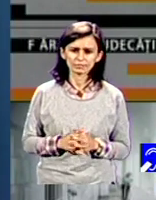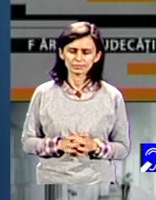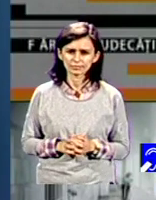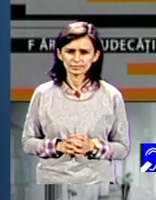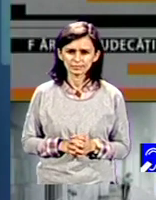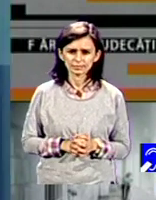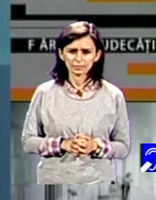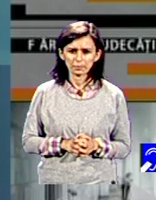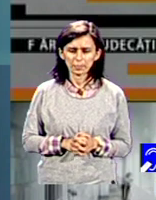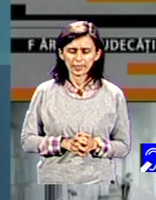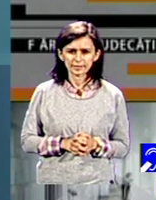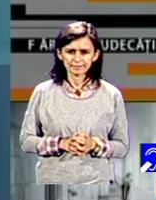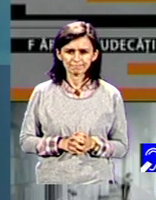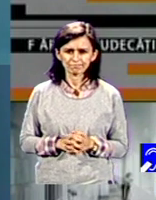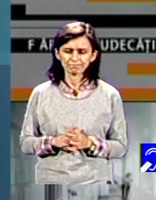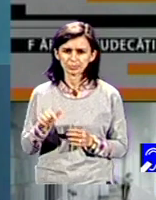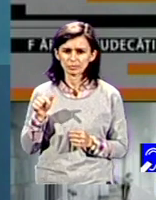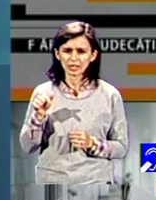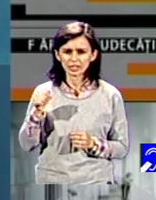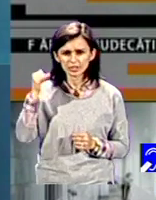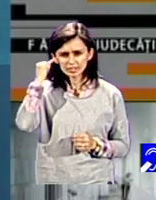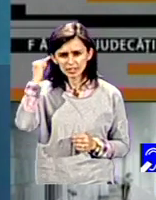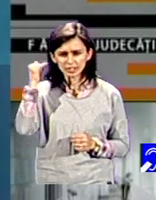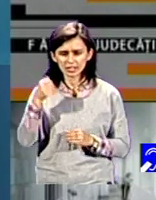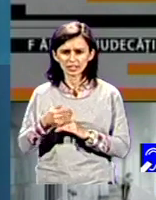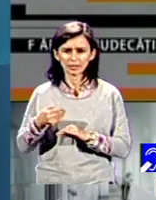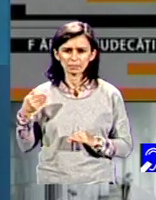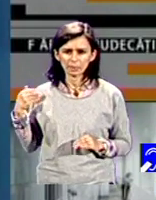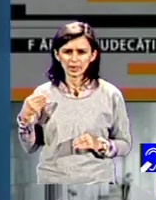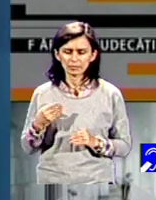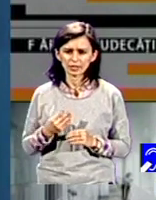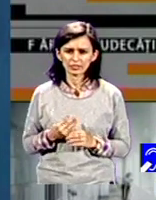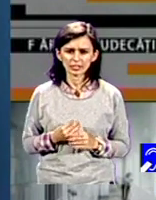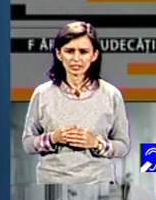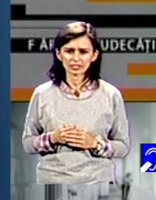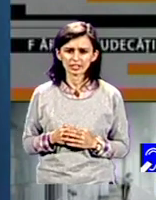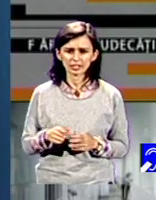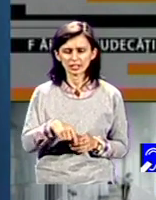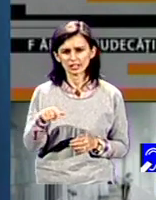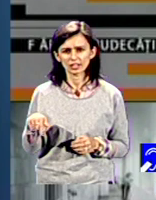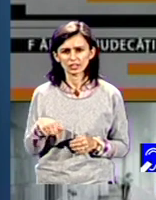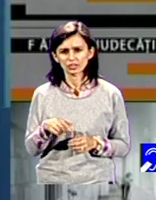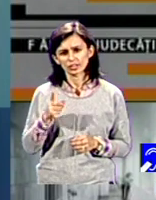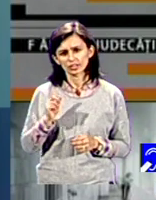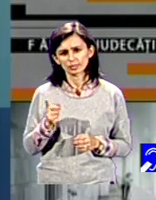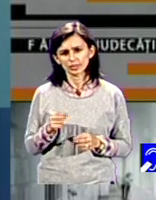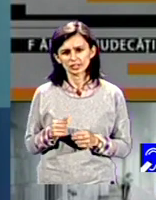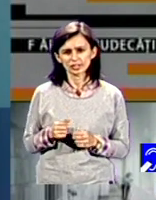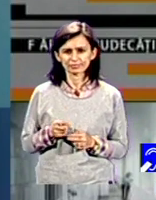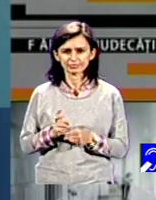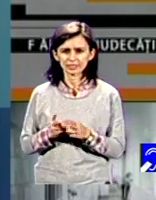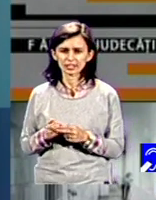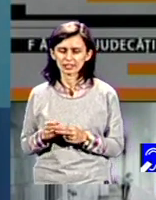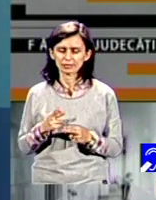preventiv ajute moroccanoil ca deja trebuie să trateze o boală deja instalat și ne face să ne distrăm